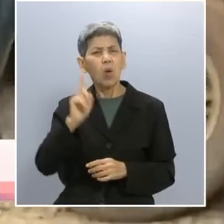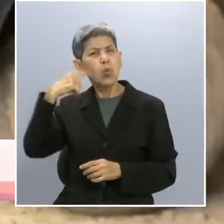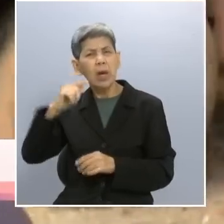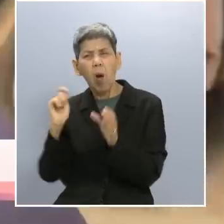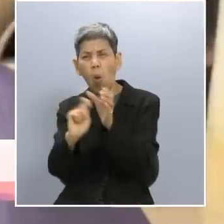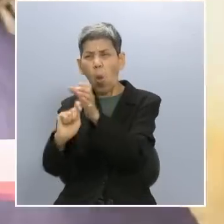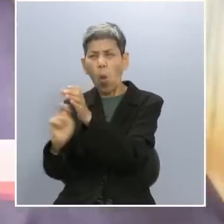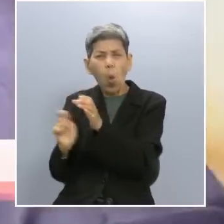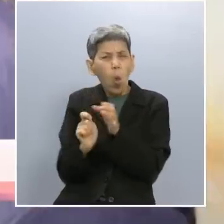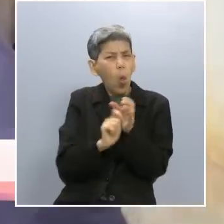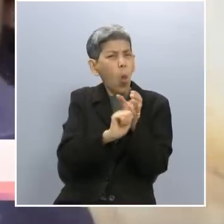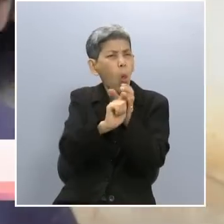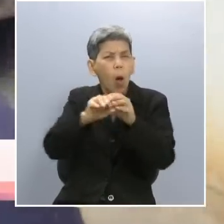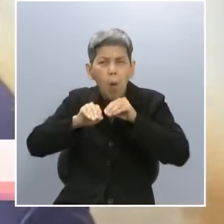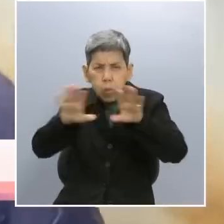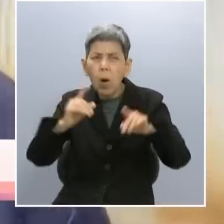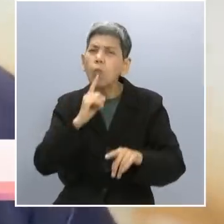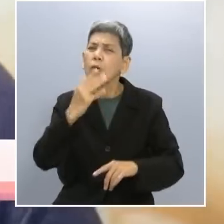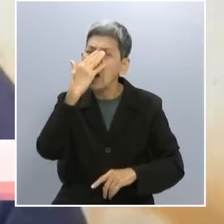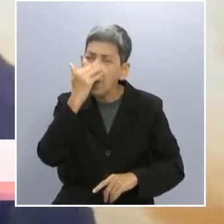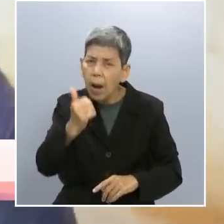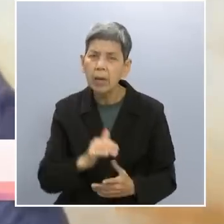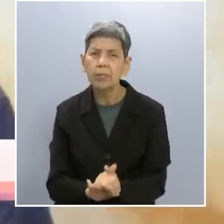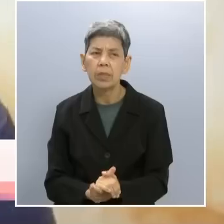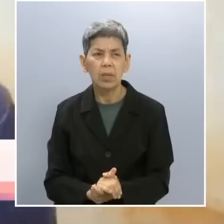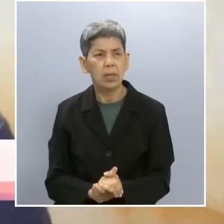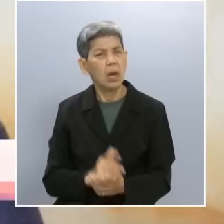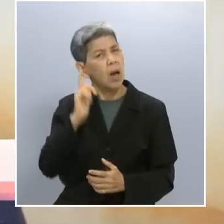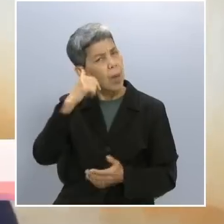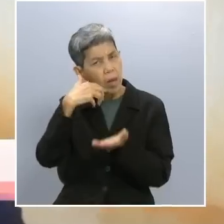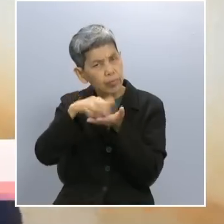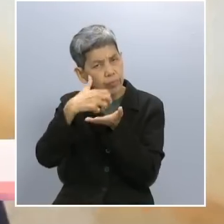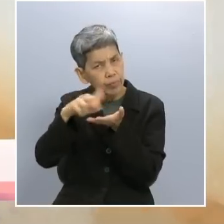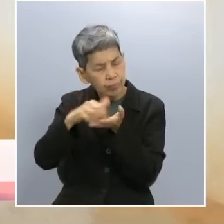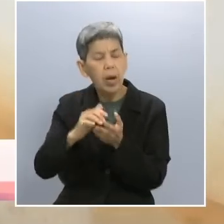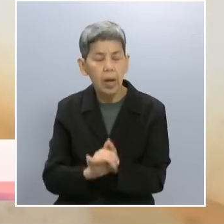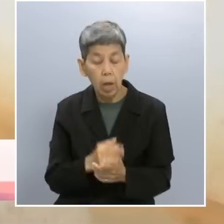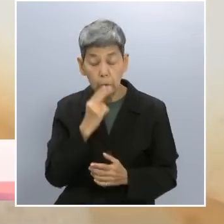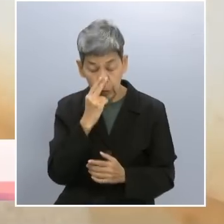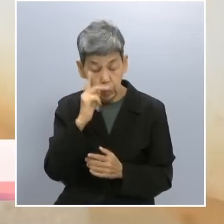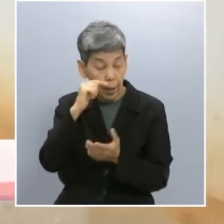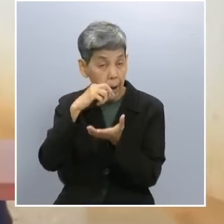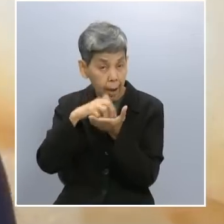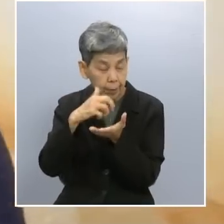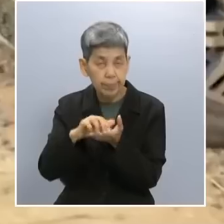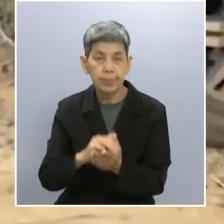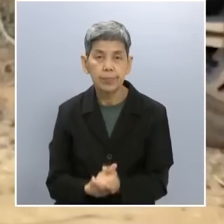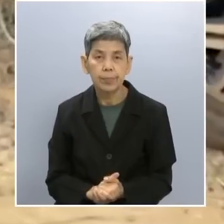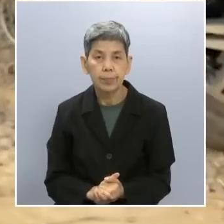เอาเรื่องของลูกกบของแม่เนี่ยมาพูดแม่ว่าอย่างนั้นน่ะเอาลองฟังดูหน่อย